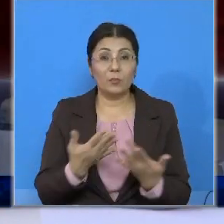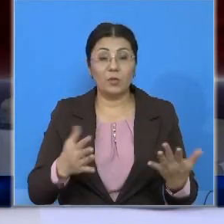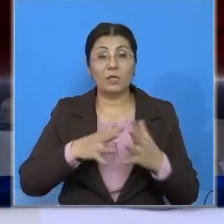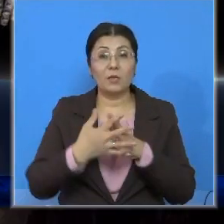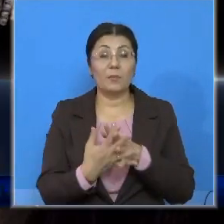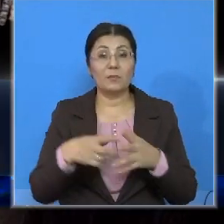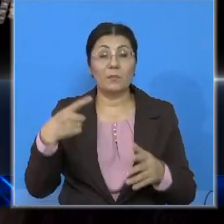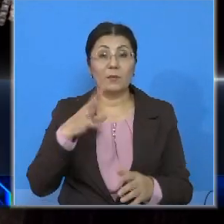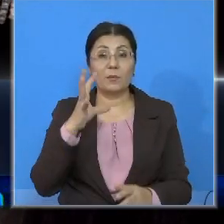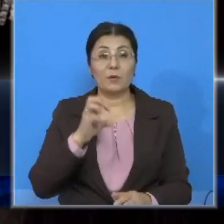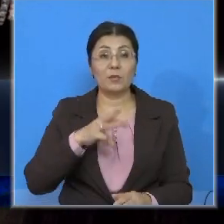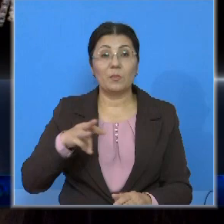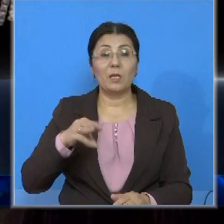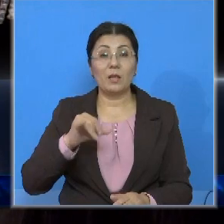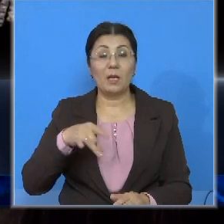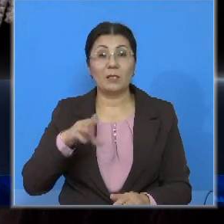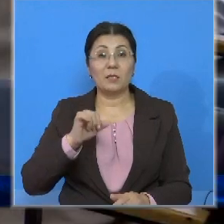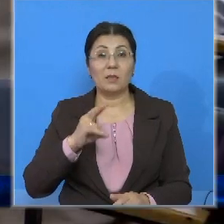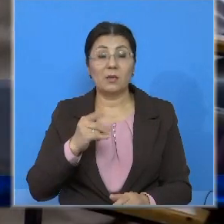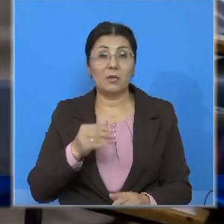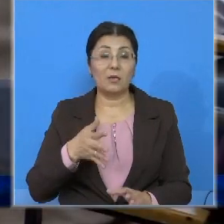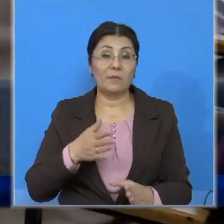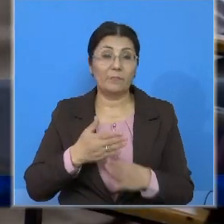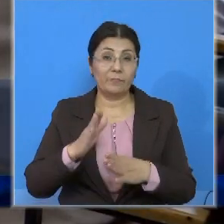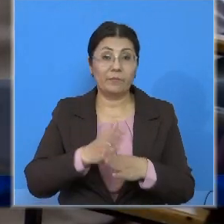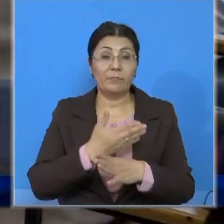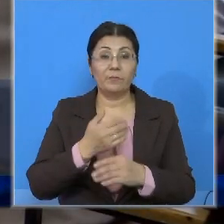крупный проект стоимостью 1,5 миллиарда тенге. Шасан Жалбаков, Межана Манжолов, телеканал Актобе.